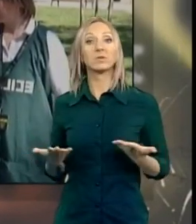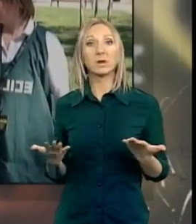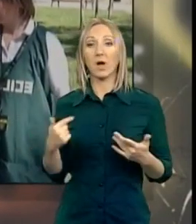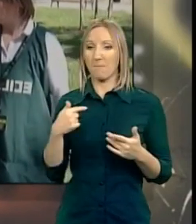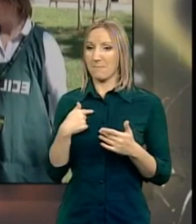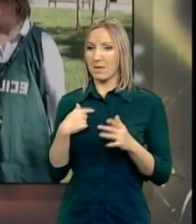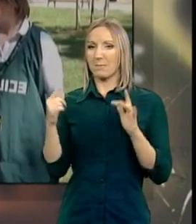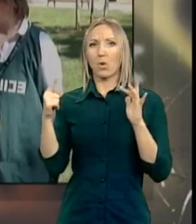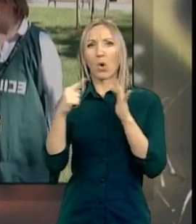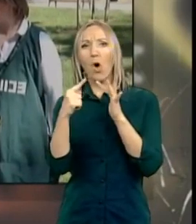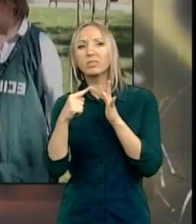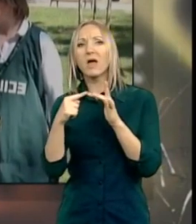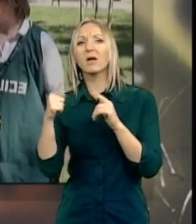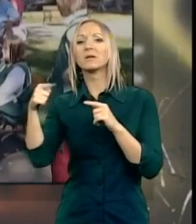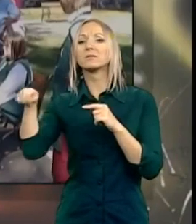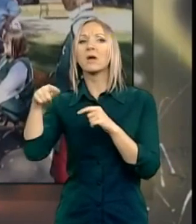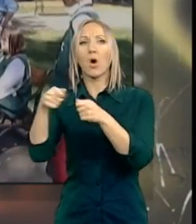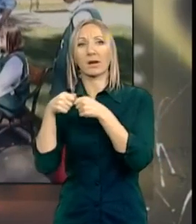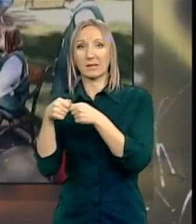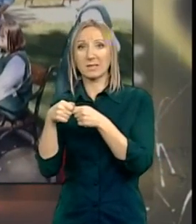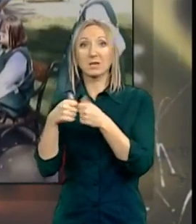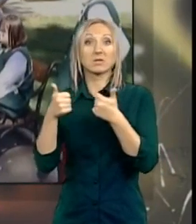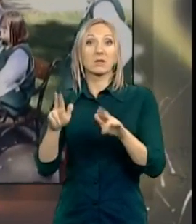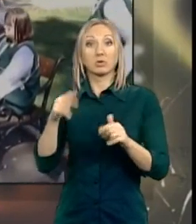stupimo u kontakt sa organizacijom. Evo, ovo ujedno